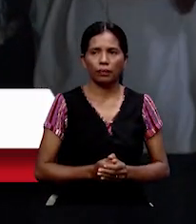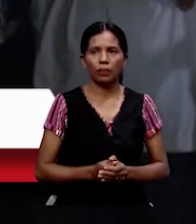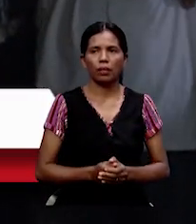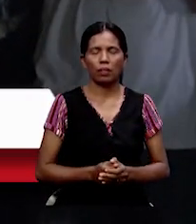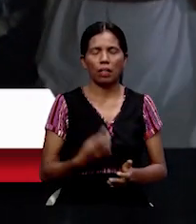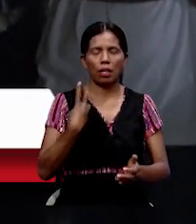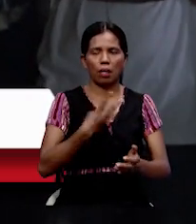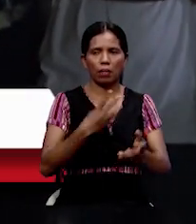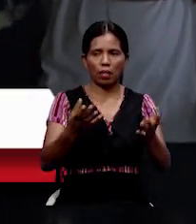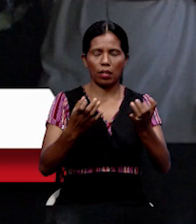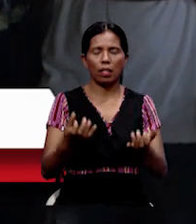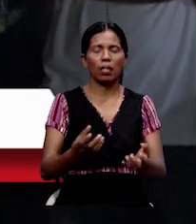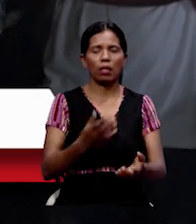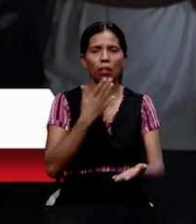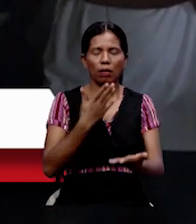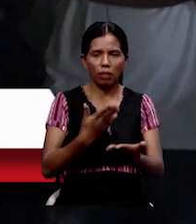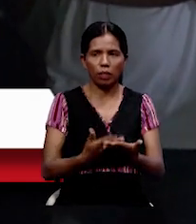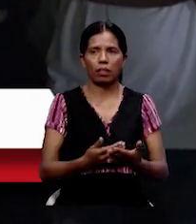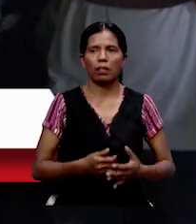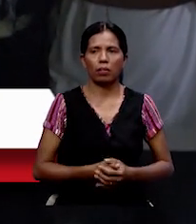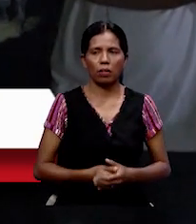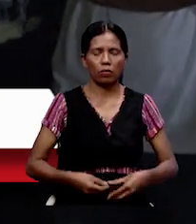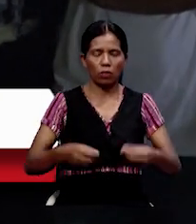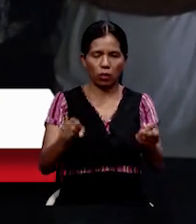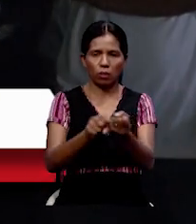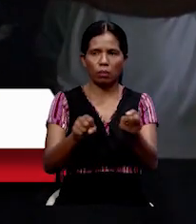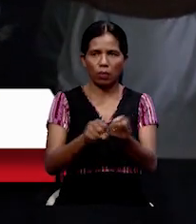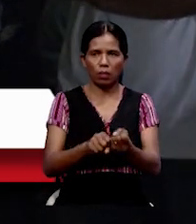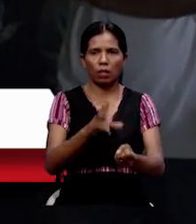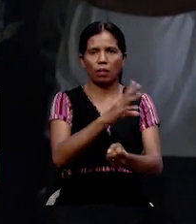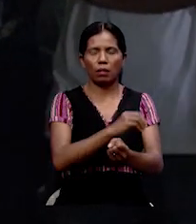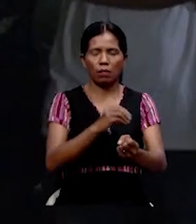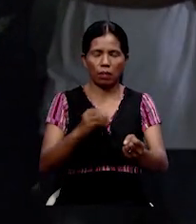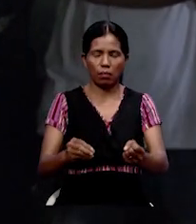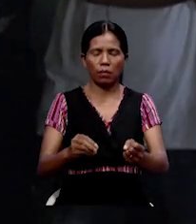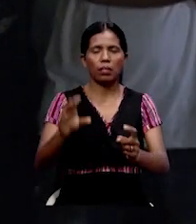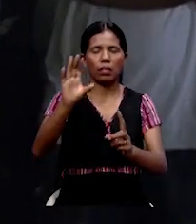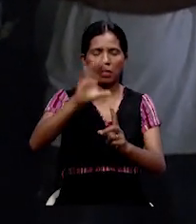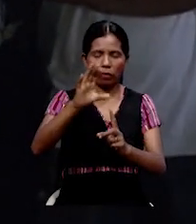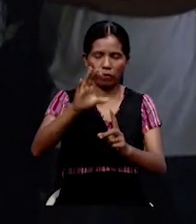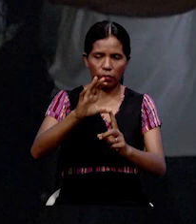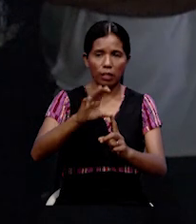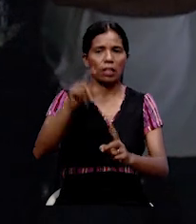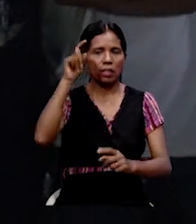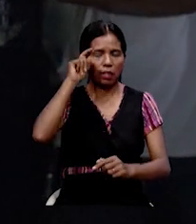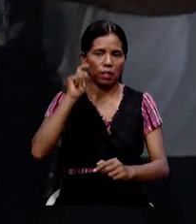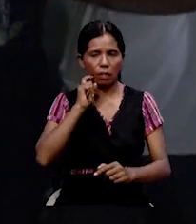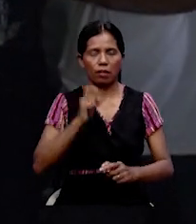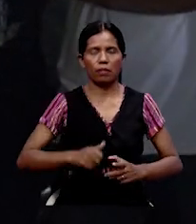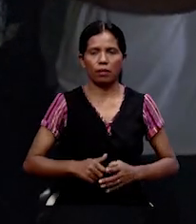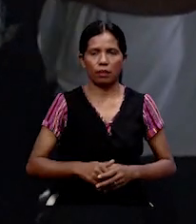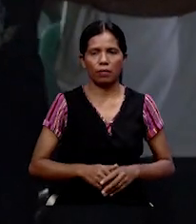diositiva, bontade, po apoio. Pakomodati, ensefi das politik kenala sanara Gusmao.